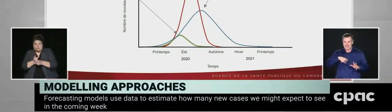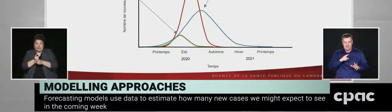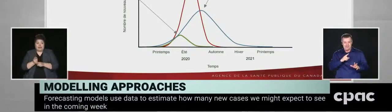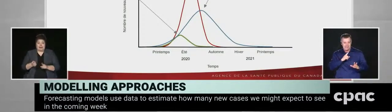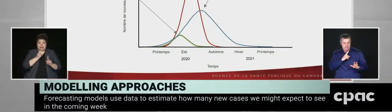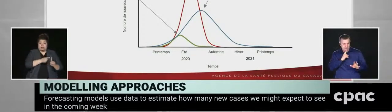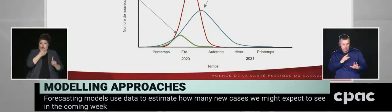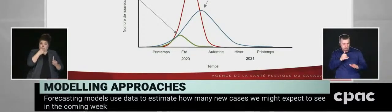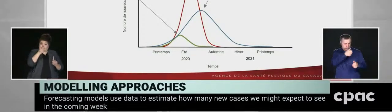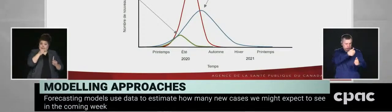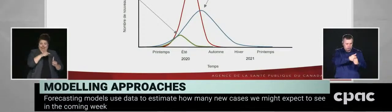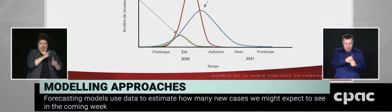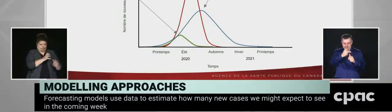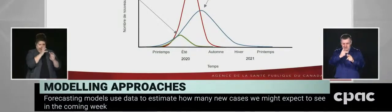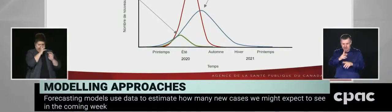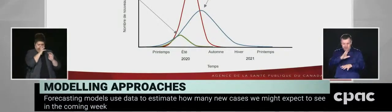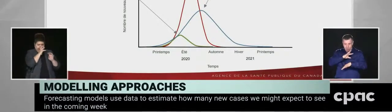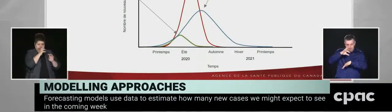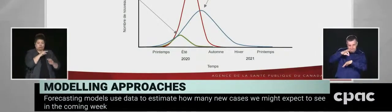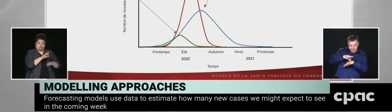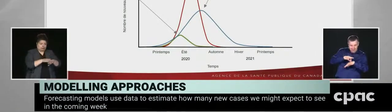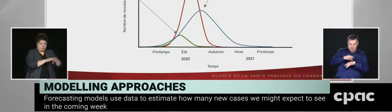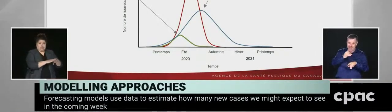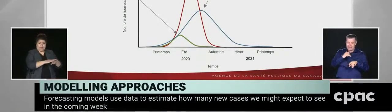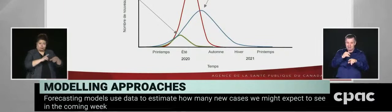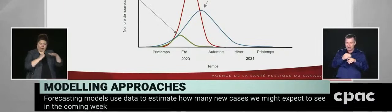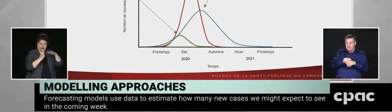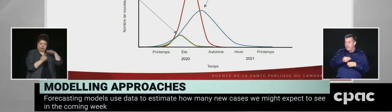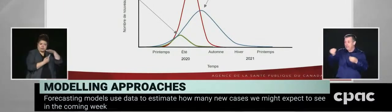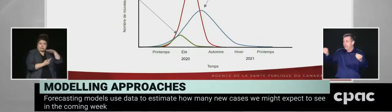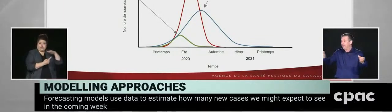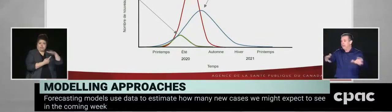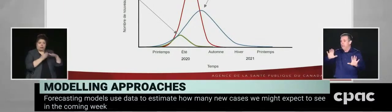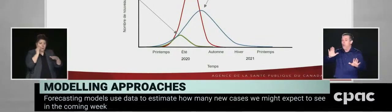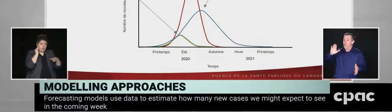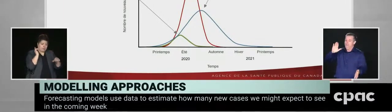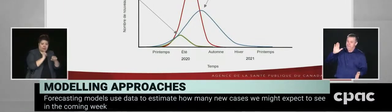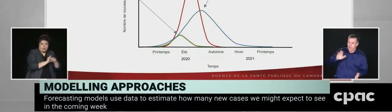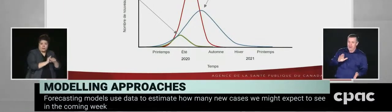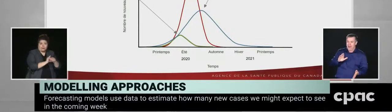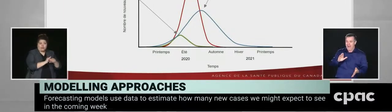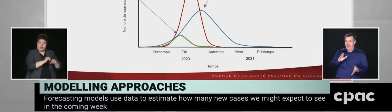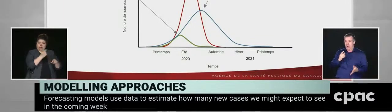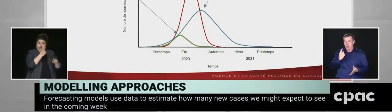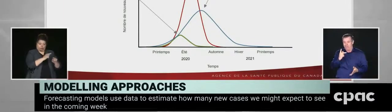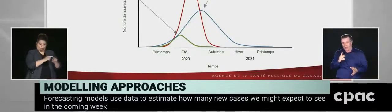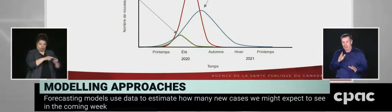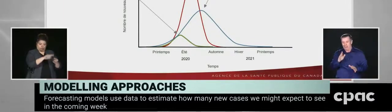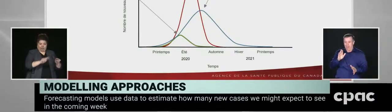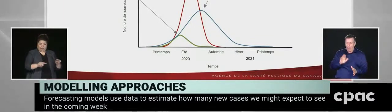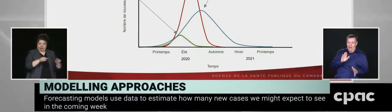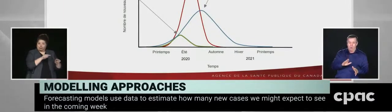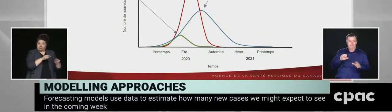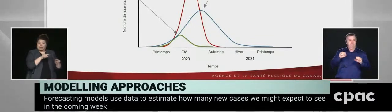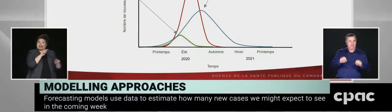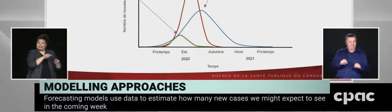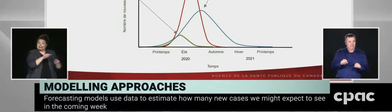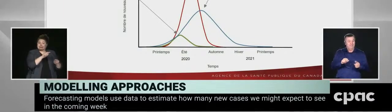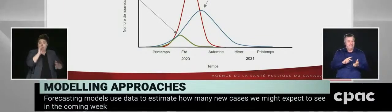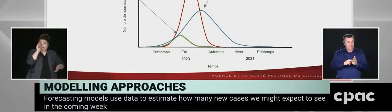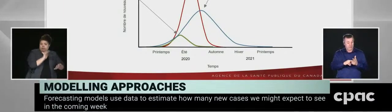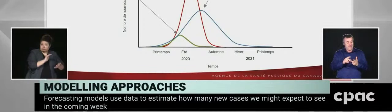infectée ne transmet la maladie qu'à moins d'une autre personne. Il s'agit de scénarios auxquels nous